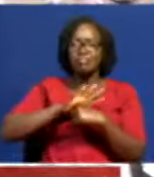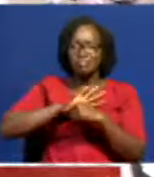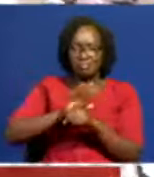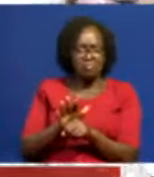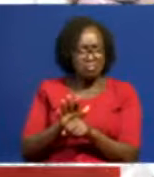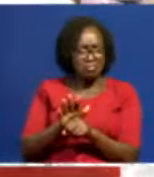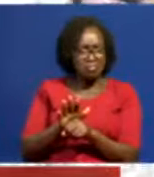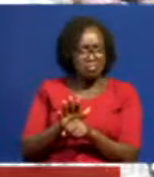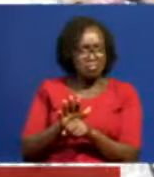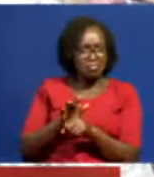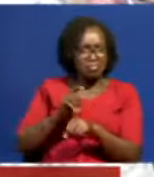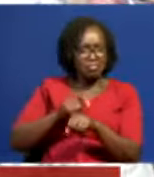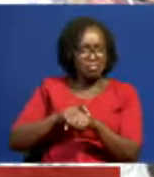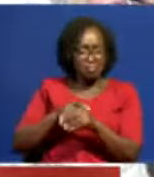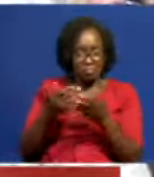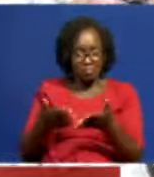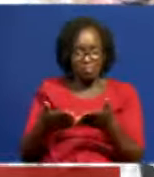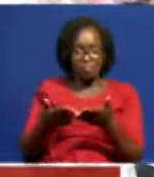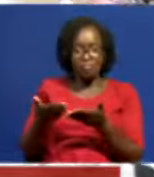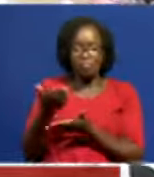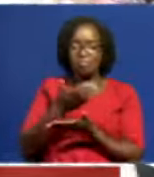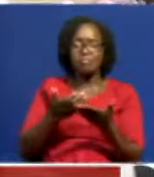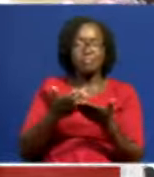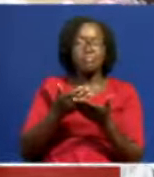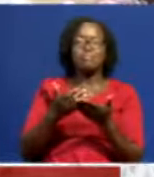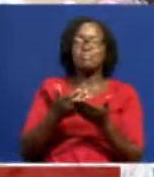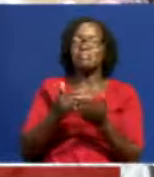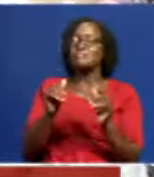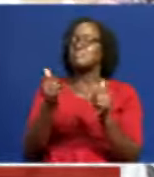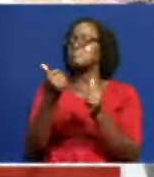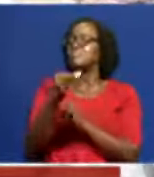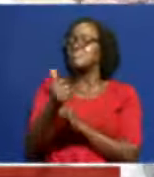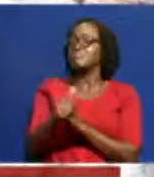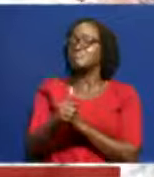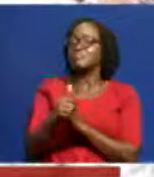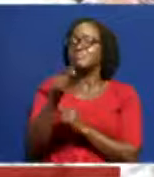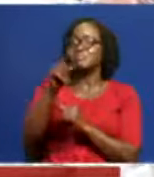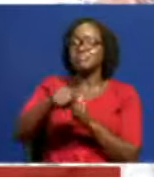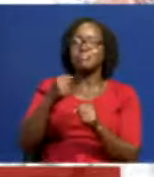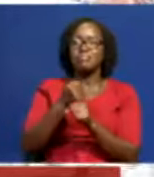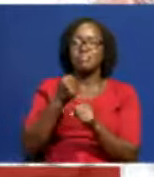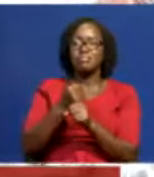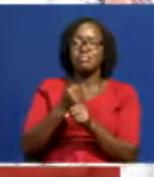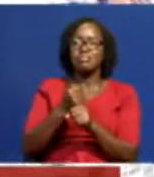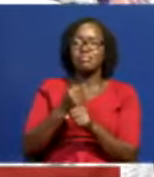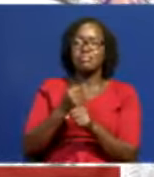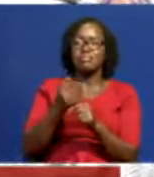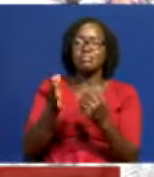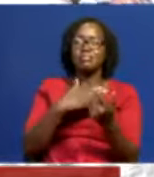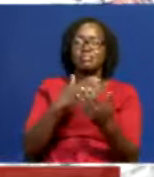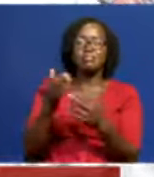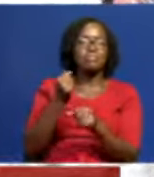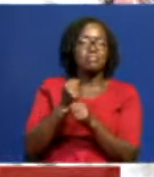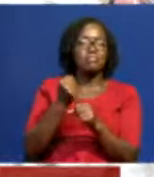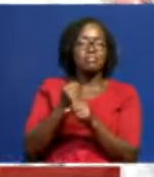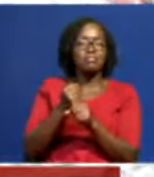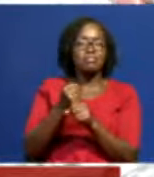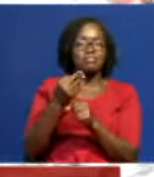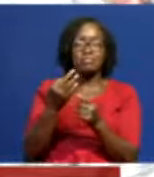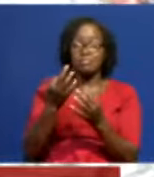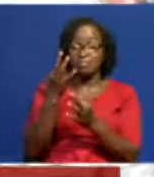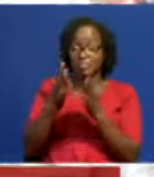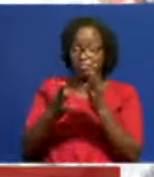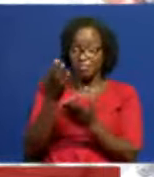limerudi. So letu tu ni kufanya kazi either way. Lenye tutafanya uchumi ikuwa mbaya ni kushikamana